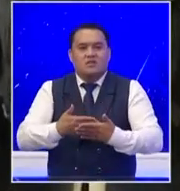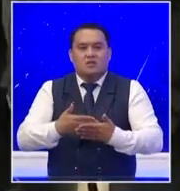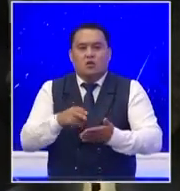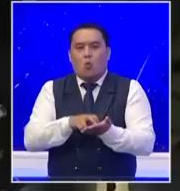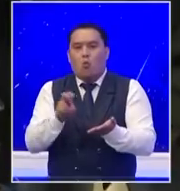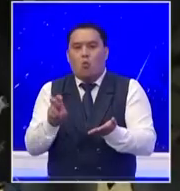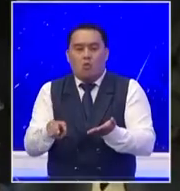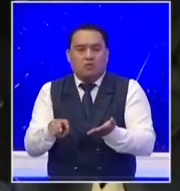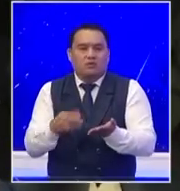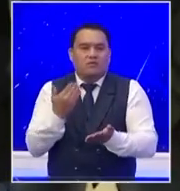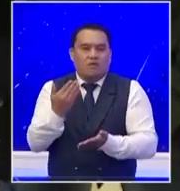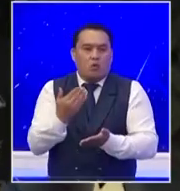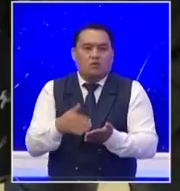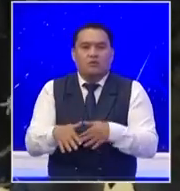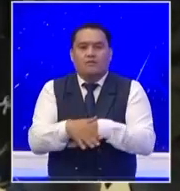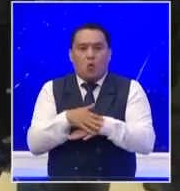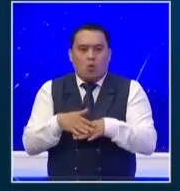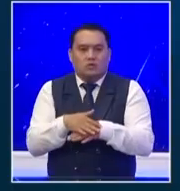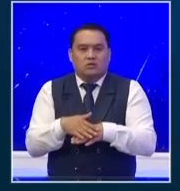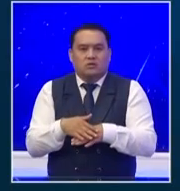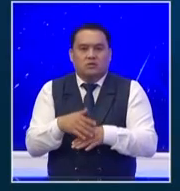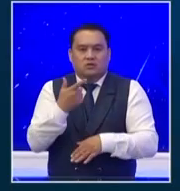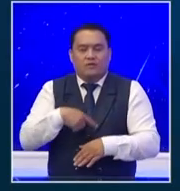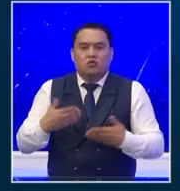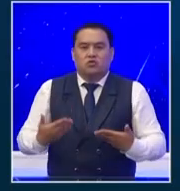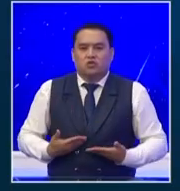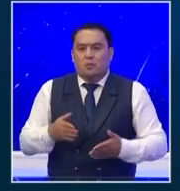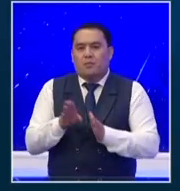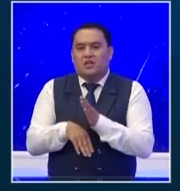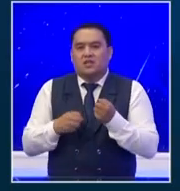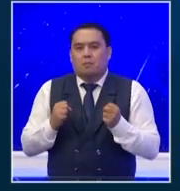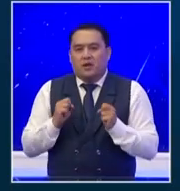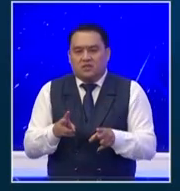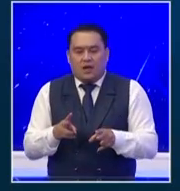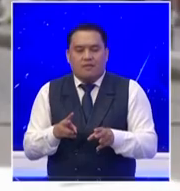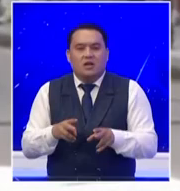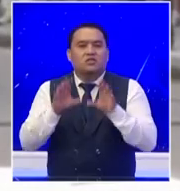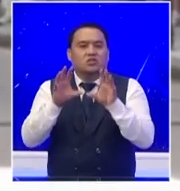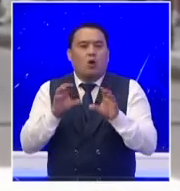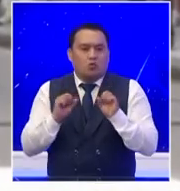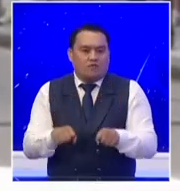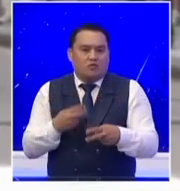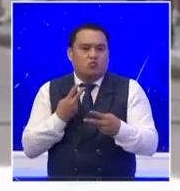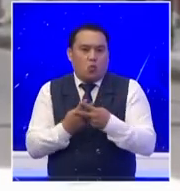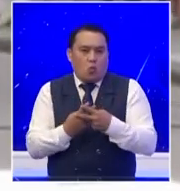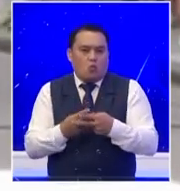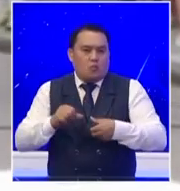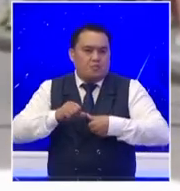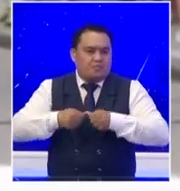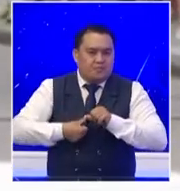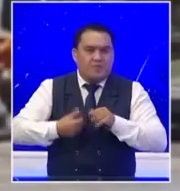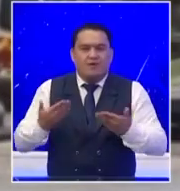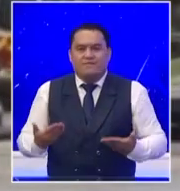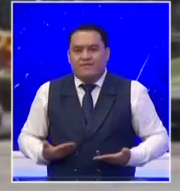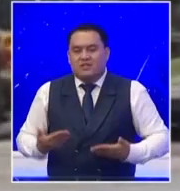рядов оппозиционной организации «Демосисто» из-за опасения за свою жизнь и безопасность. Закон предусматривает возможность пожизненного заключения в качестве максимальной